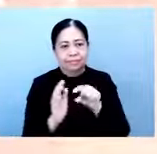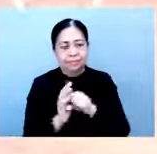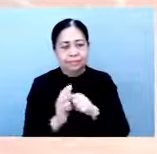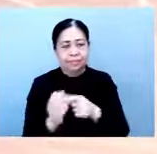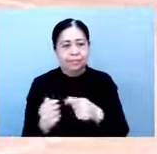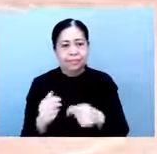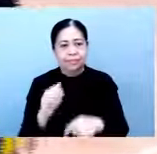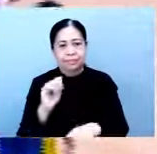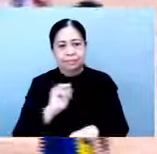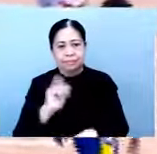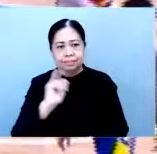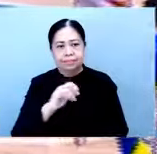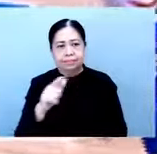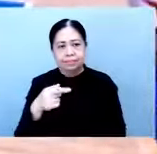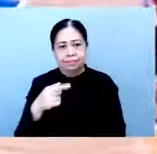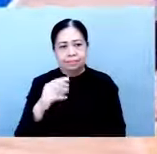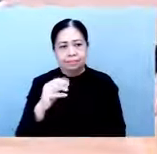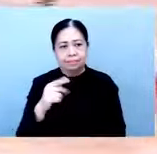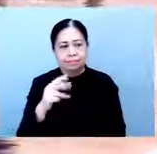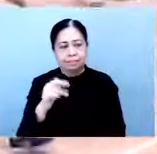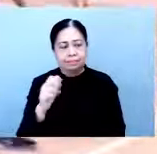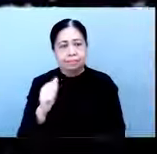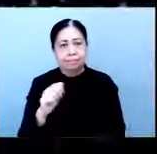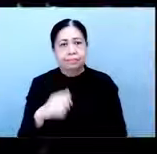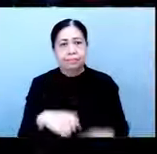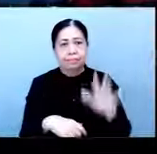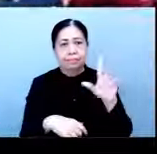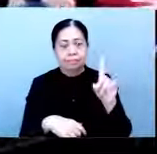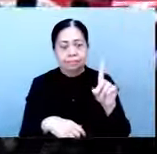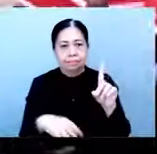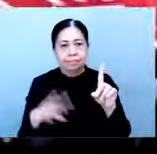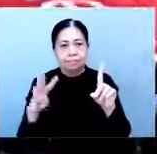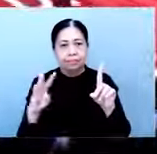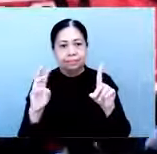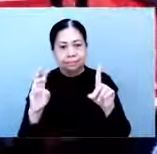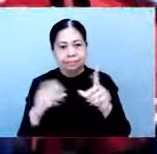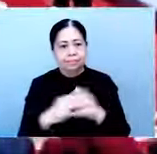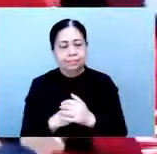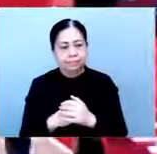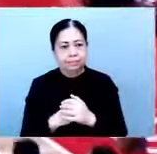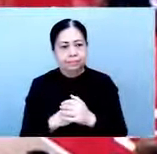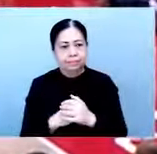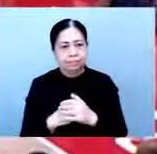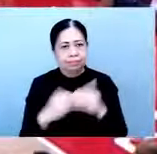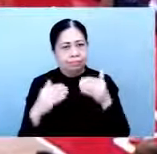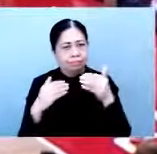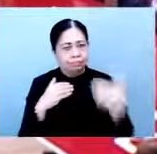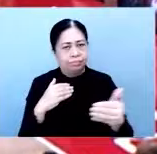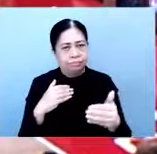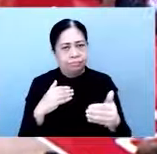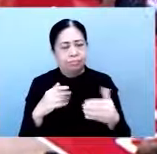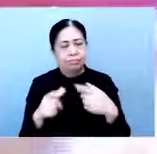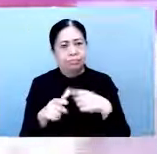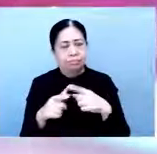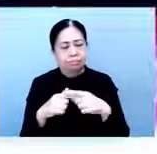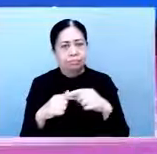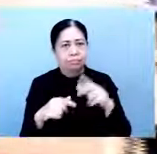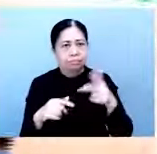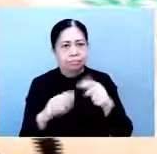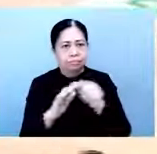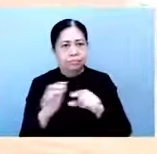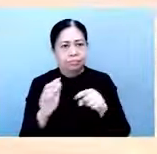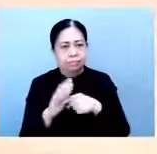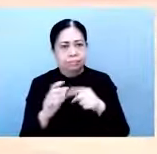ang kanilang local players para makuha ang lamang na 51-46. Humarunot pa Magnolia pagpasok ng third quarter,